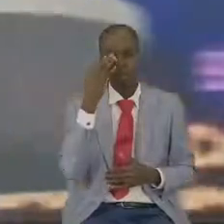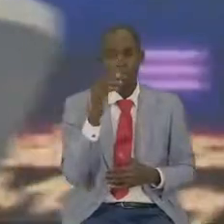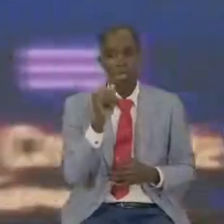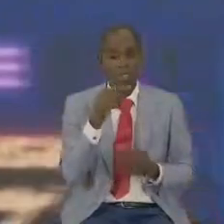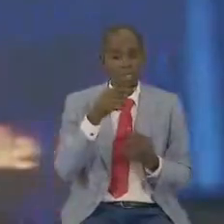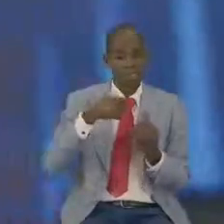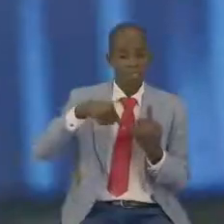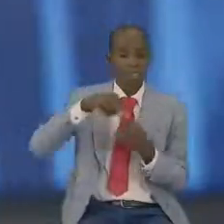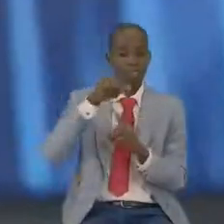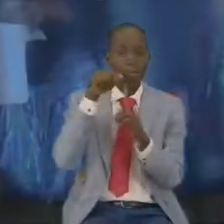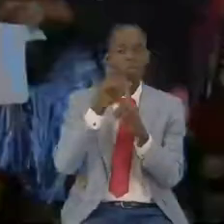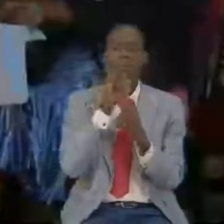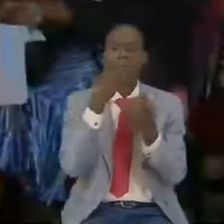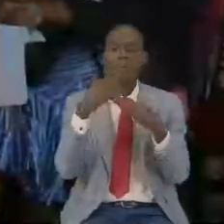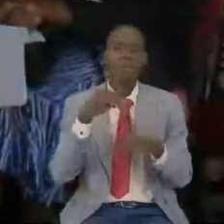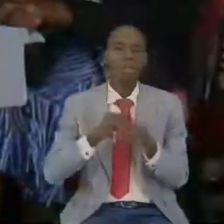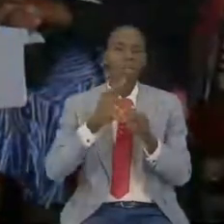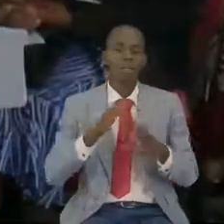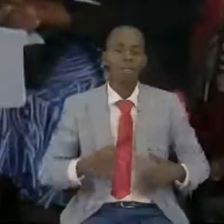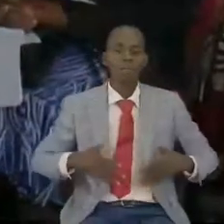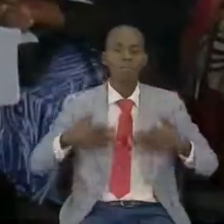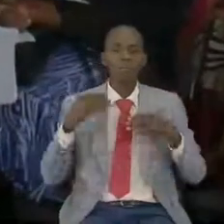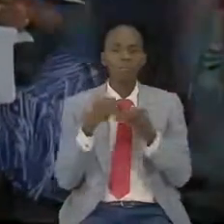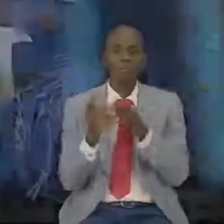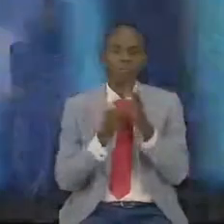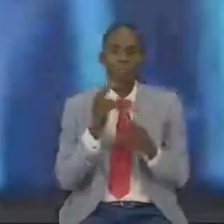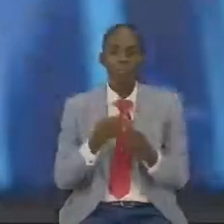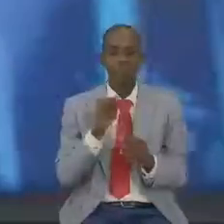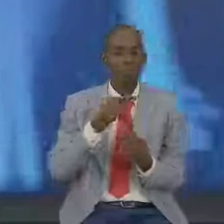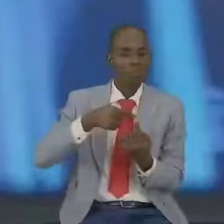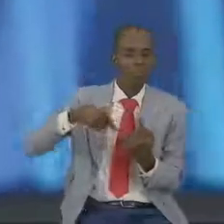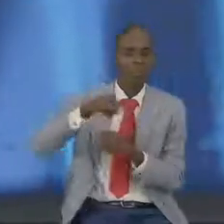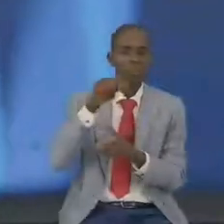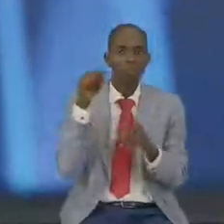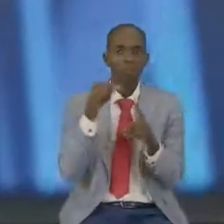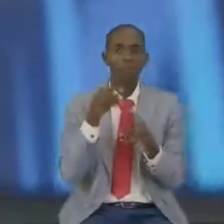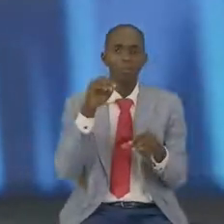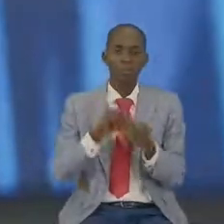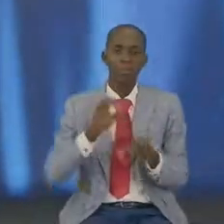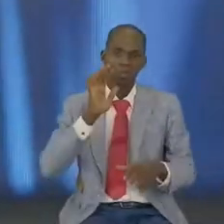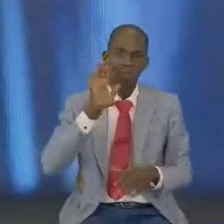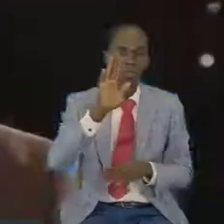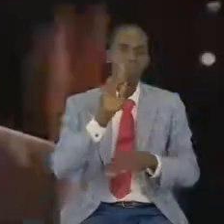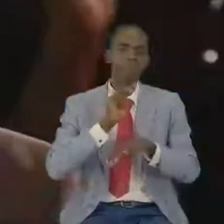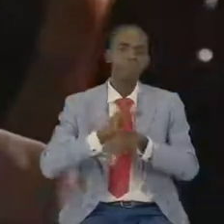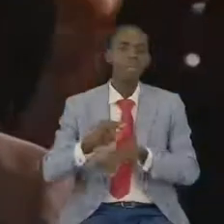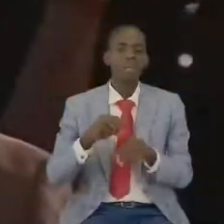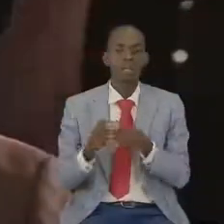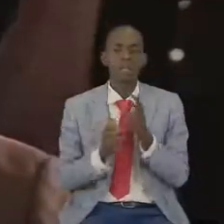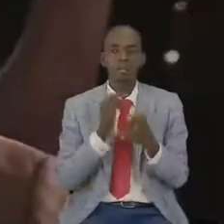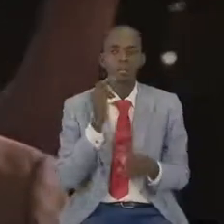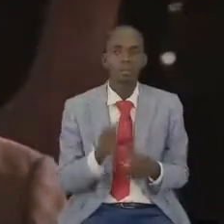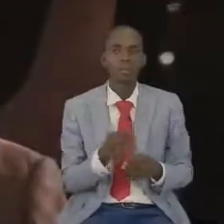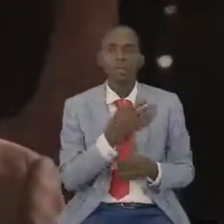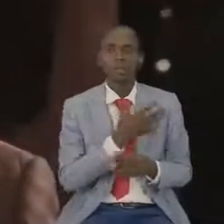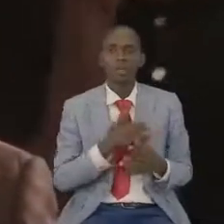un tournant décisif vient pour ta vie. Un tournant décisif vient pour ton ministère. Et